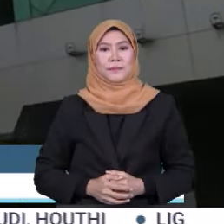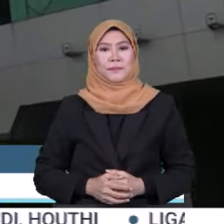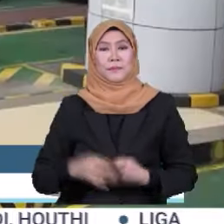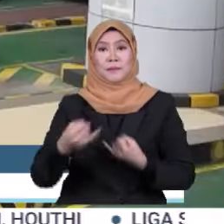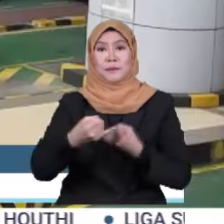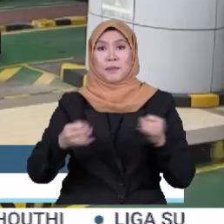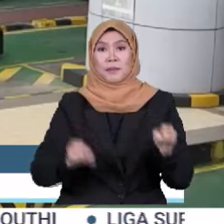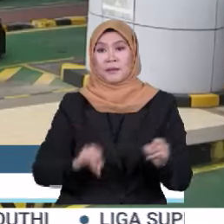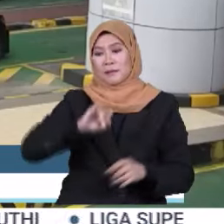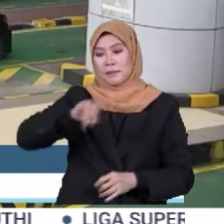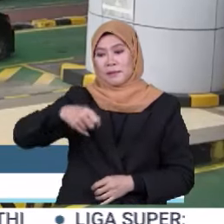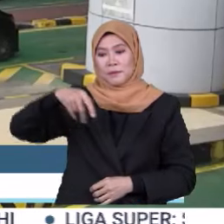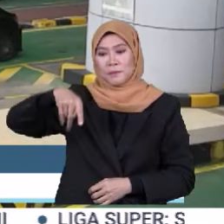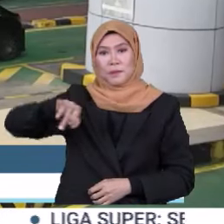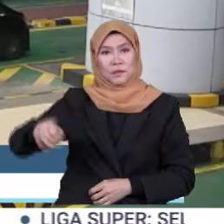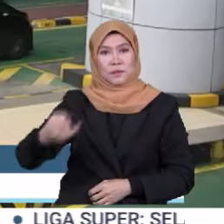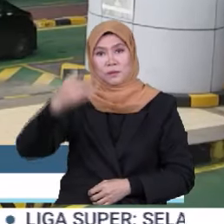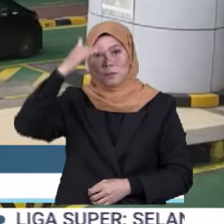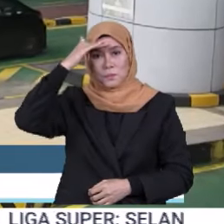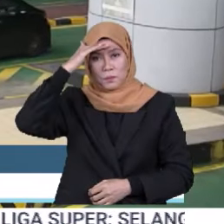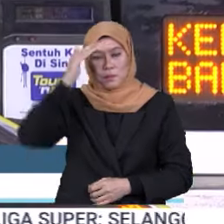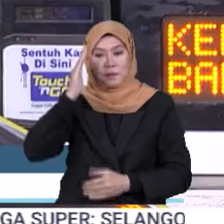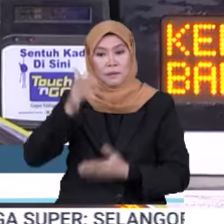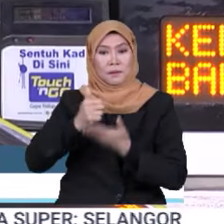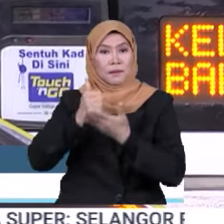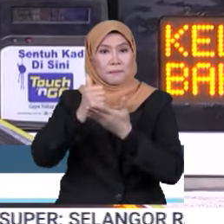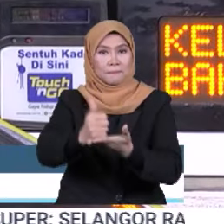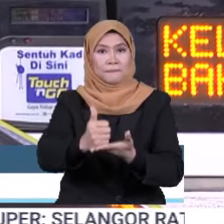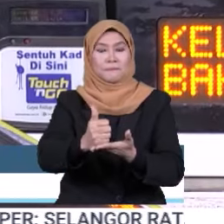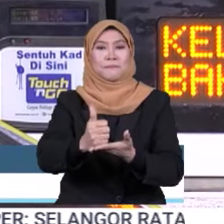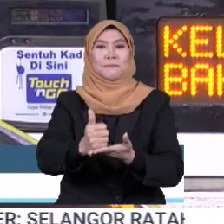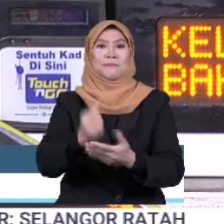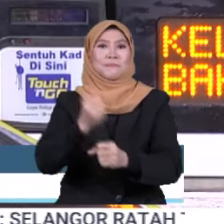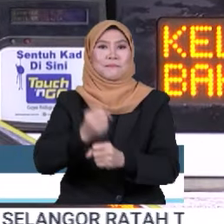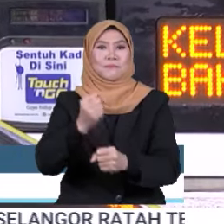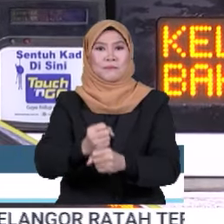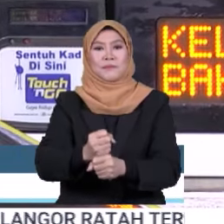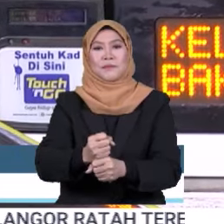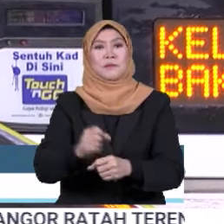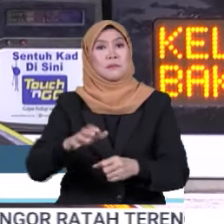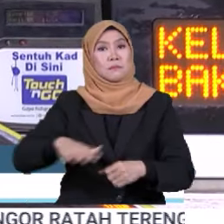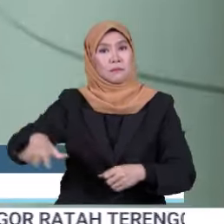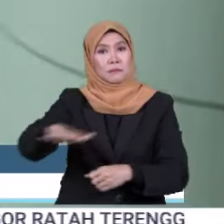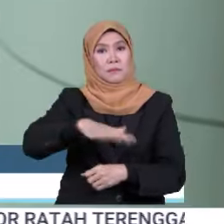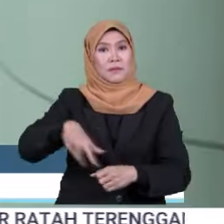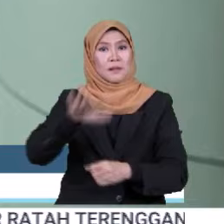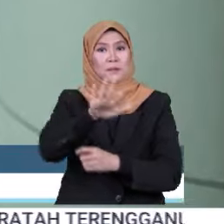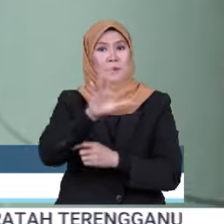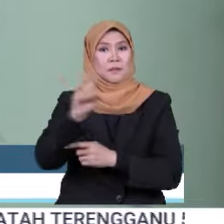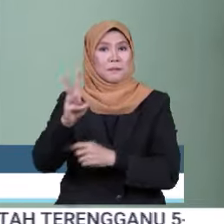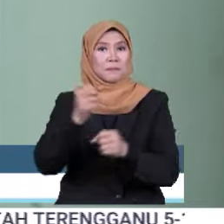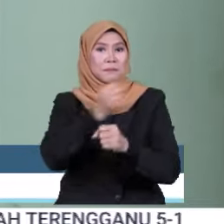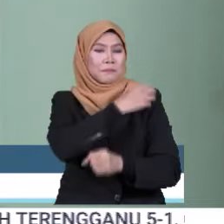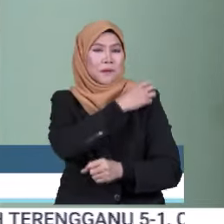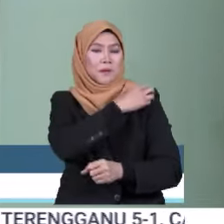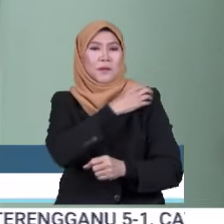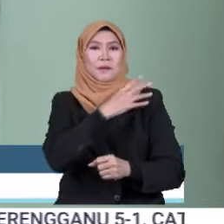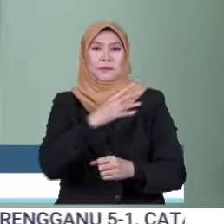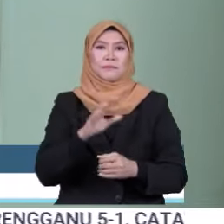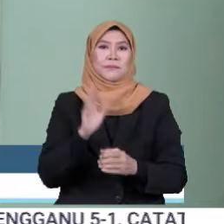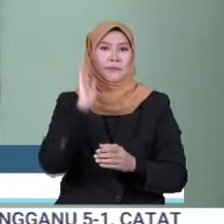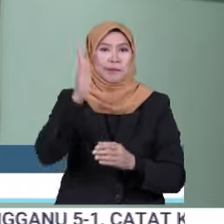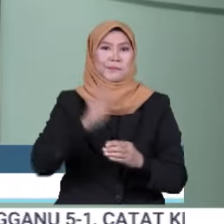Jabatan Pengangkutan Jalan JPJ Johor akan membantu penugasan di BSI melibatkan 56 anggota dan pegawainya.